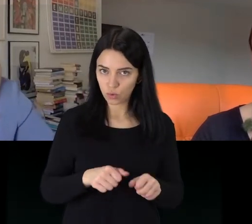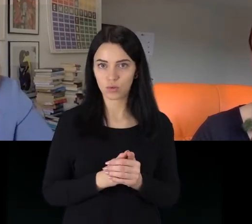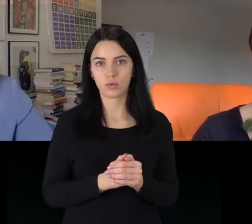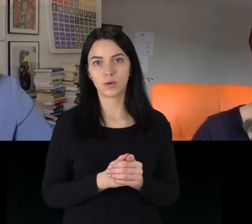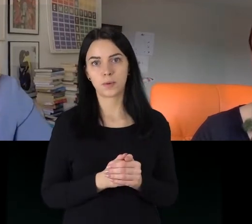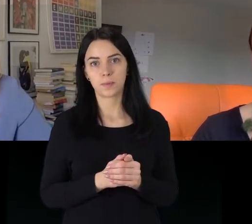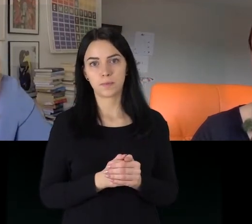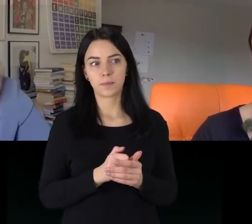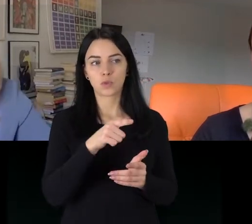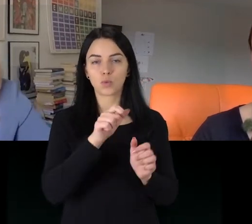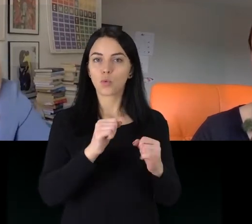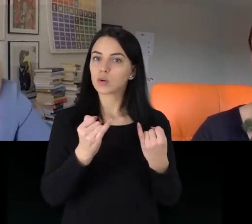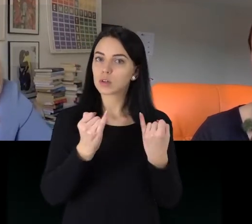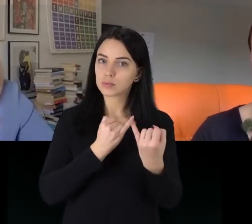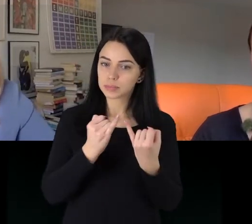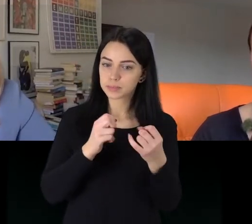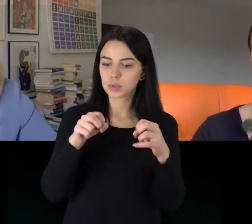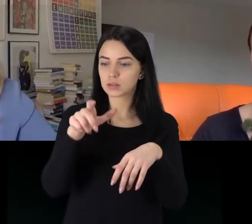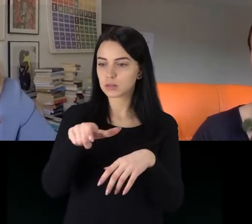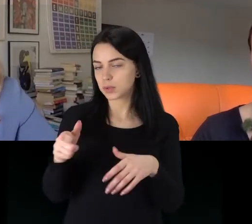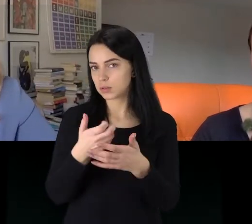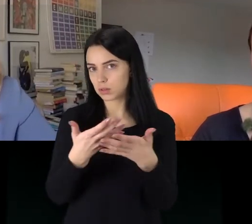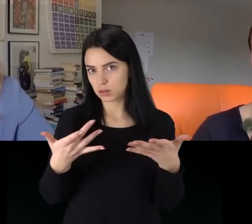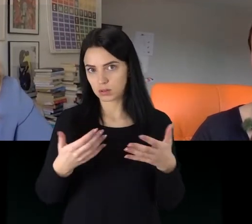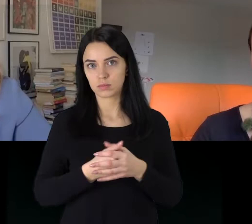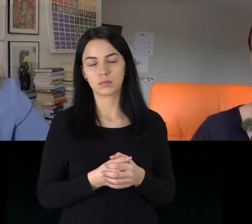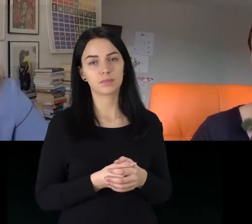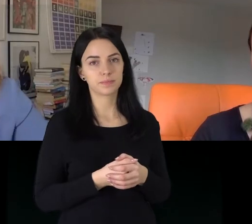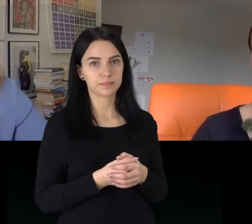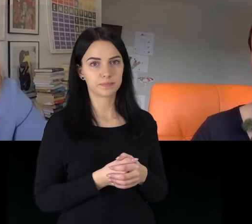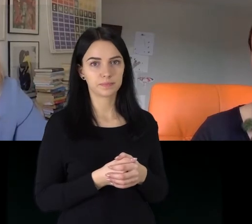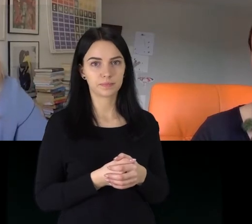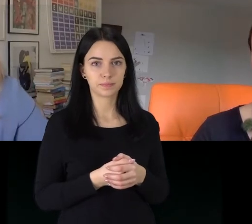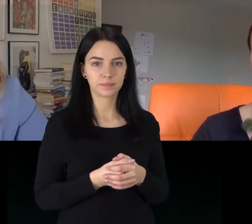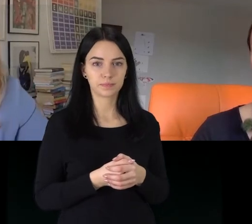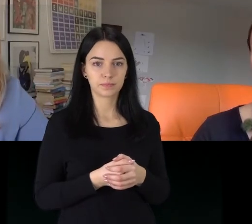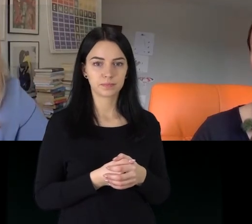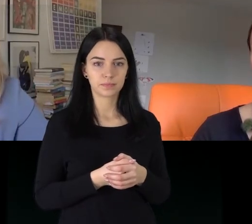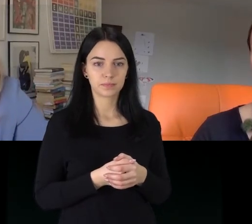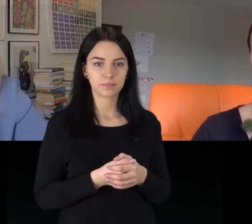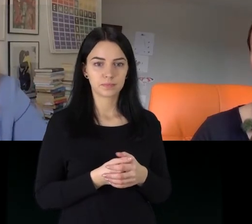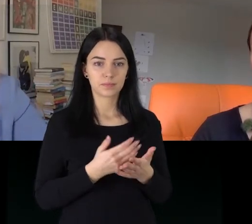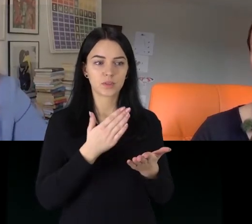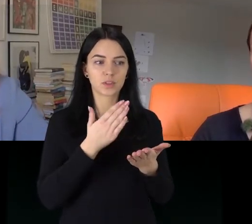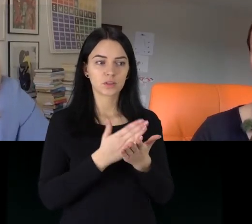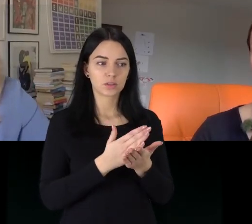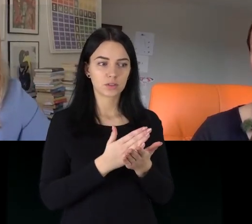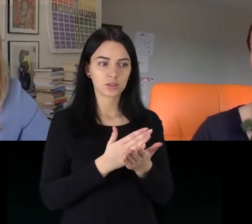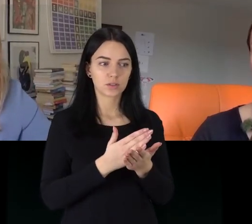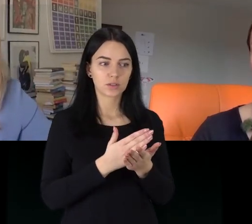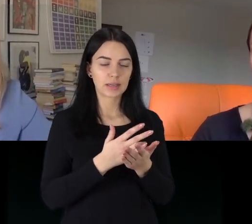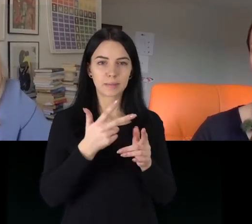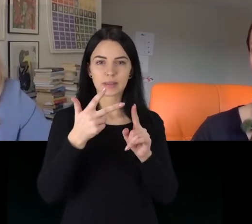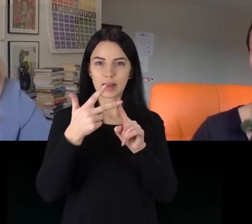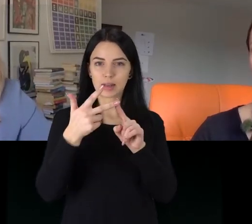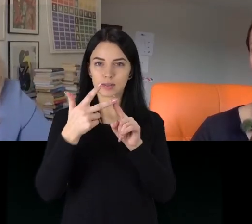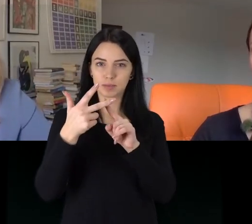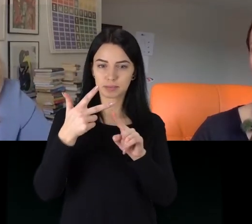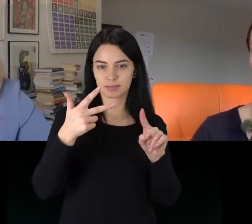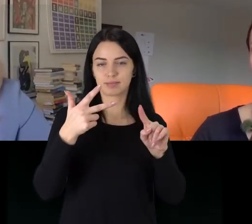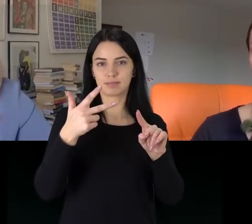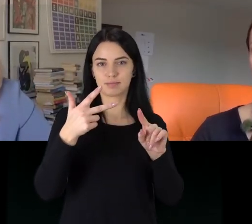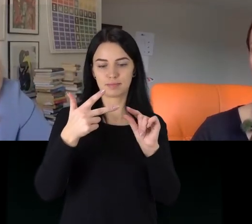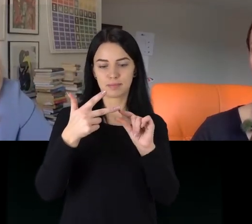ten tu galėsi pakalbėti ir taip toliau. Ir tokia 3A gal dalis, aš nežinau, ar ketvirta dalis yra, bet